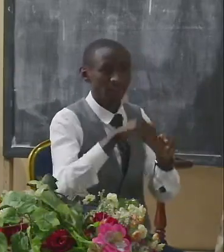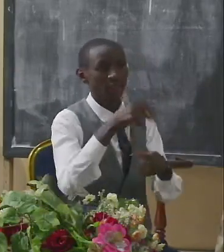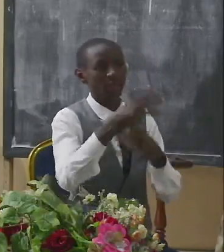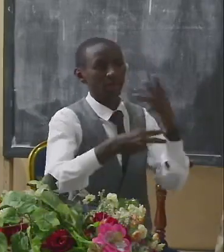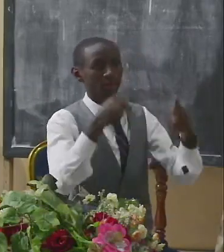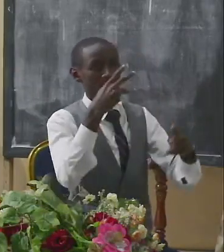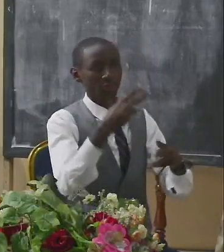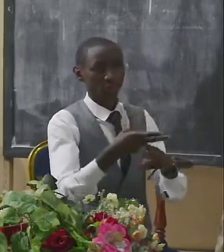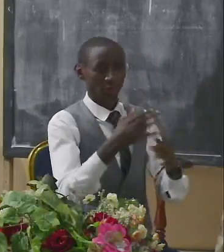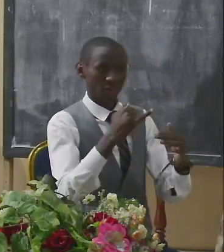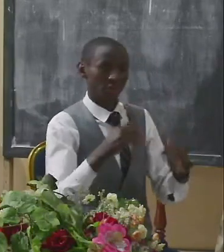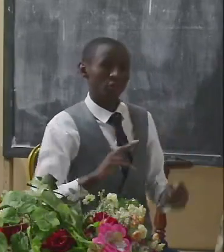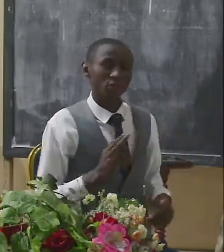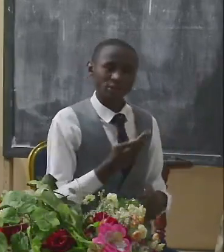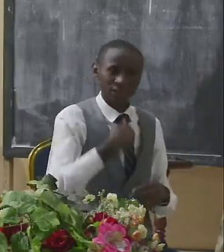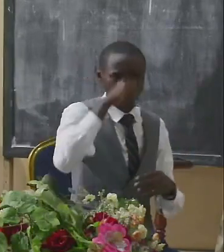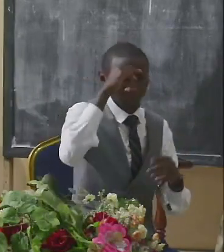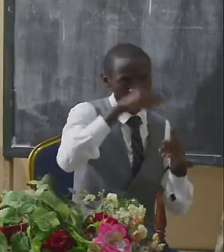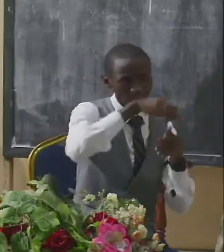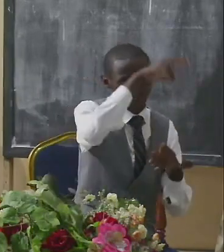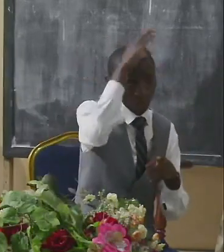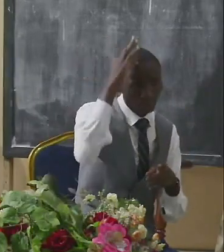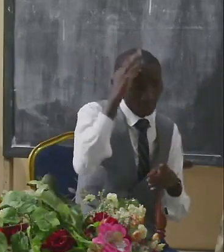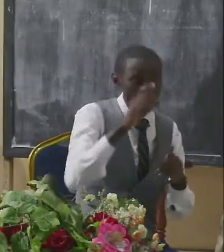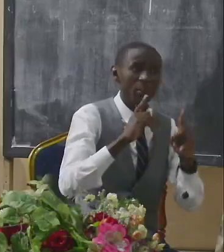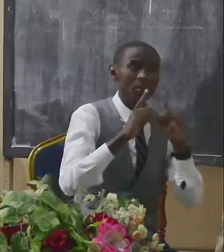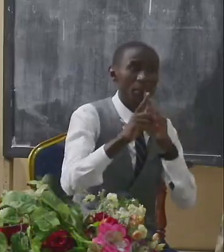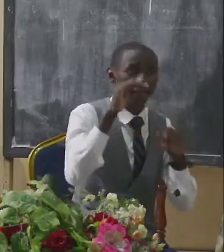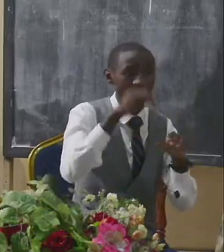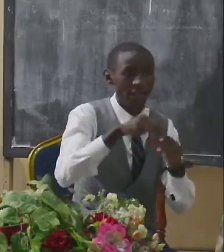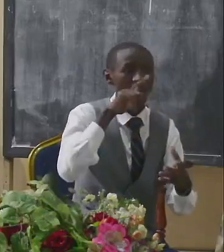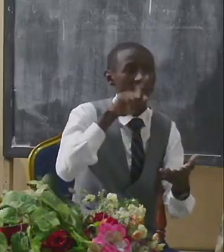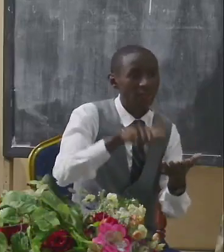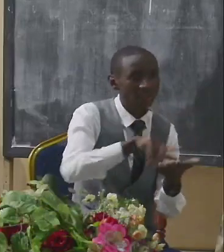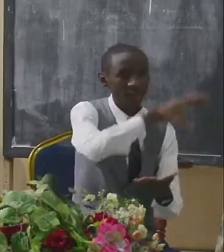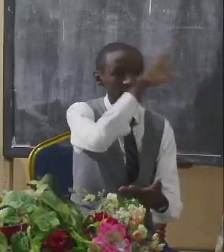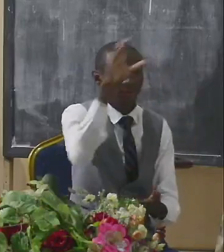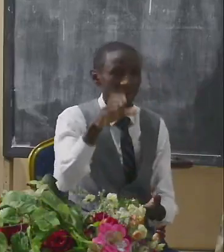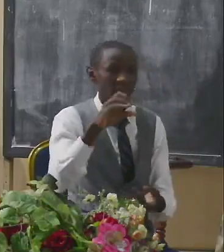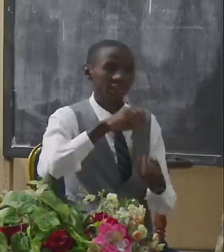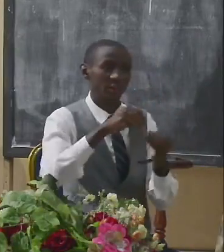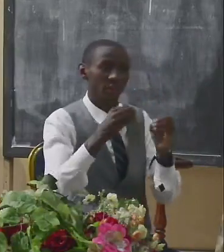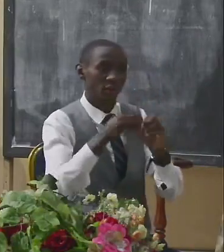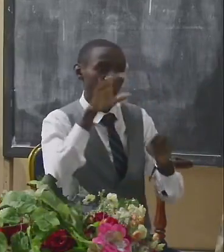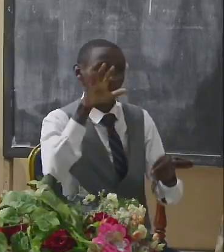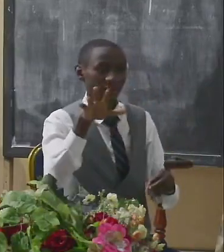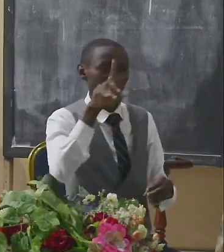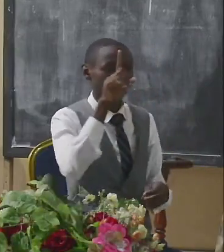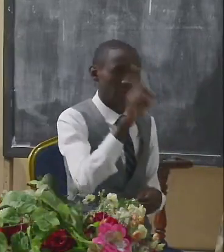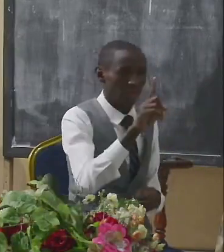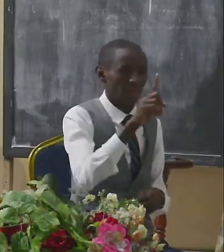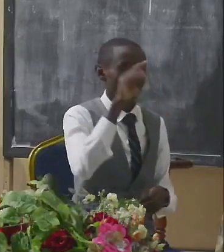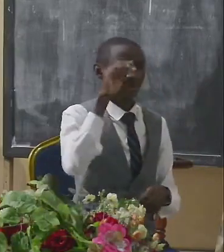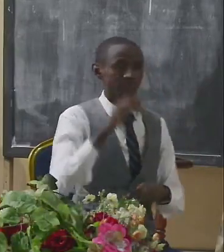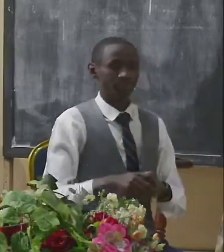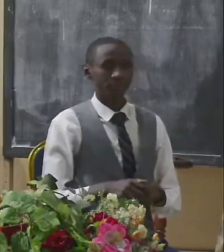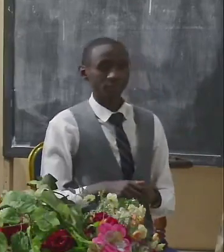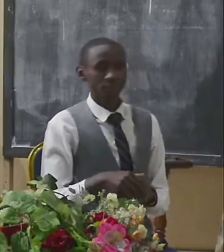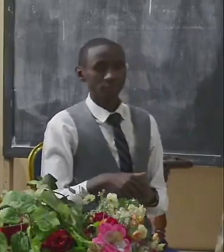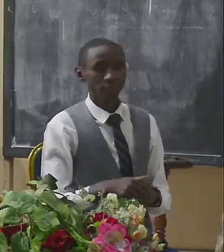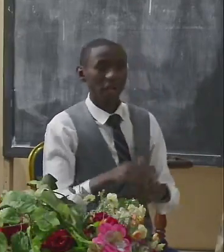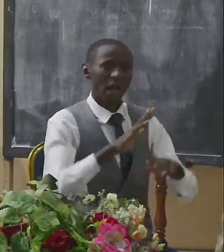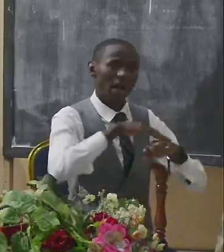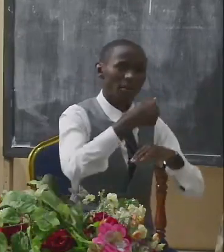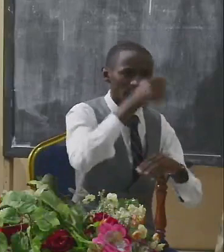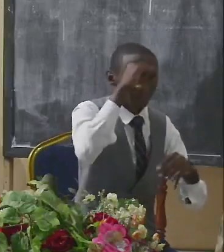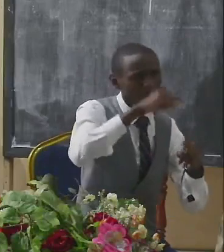kwa sasa? Il y a notre frère Franck qui dit dans la lettre circulaire numéro 51 de janvier 2000. Ndugu yetu Franck anasema katika barua mzunguko ya namba 51